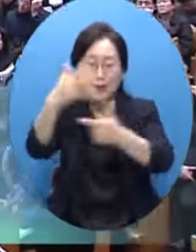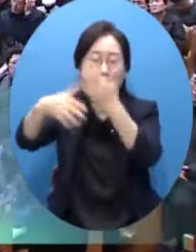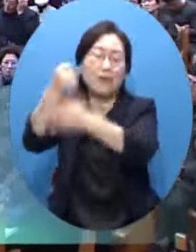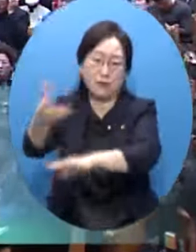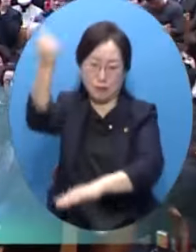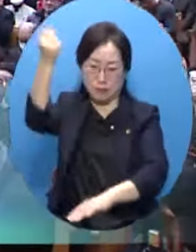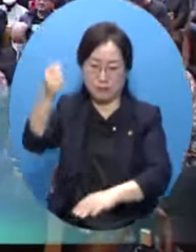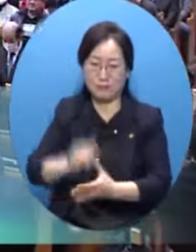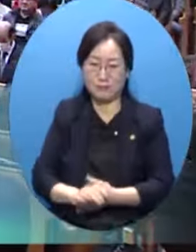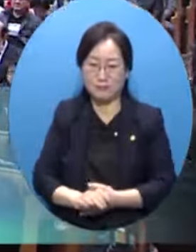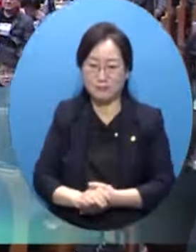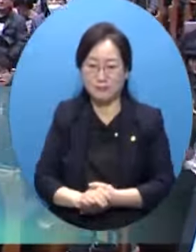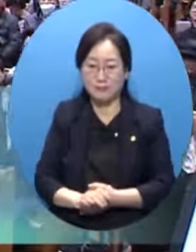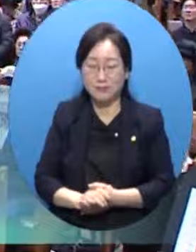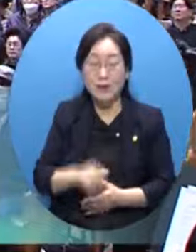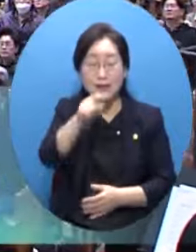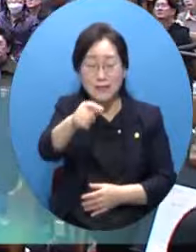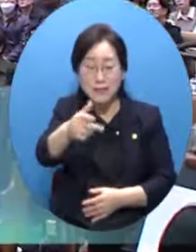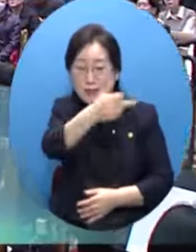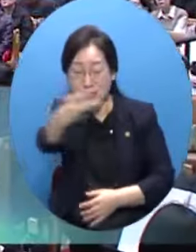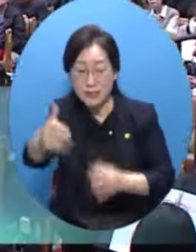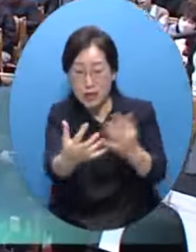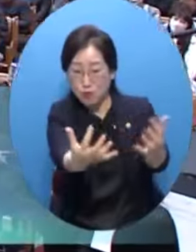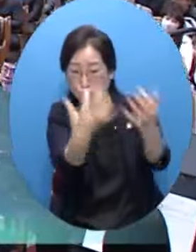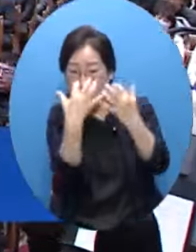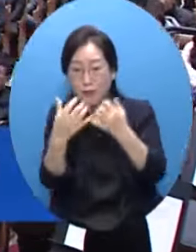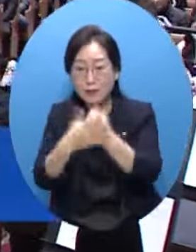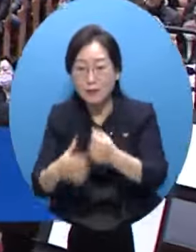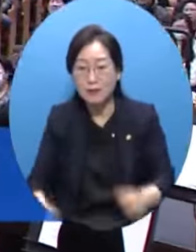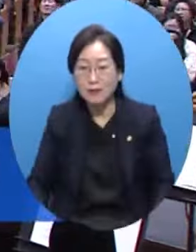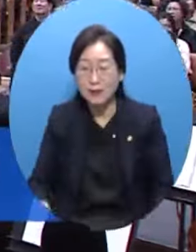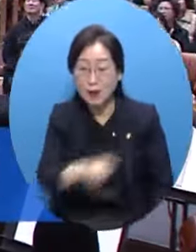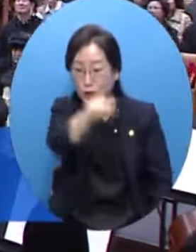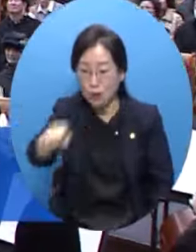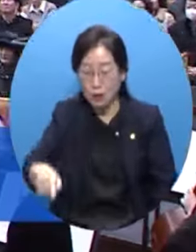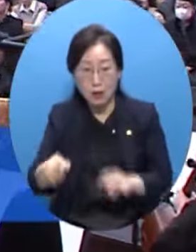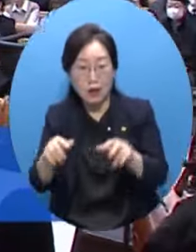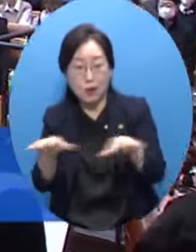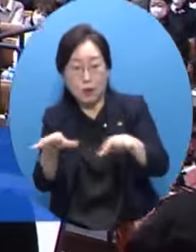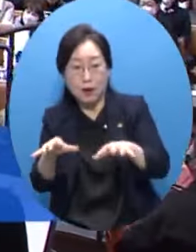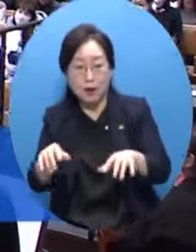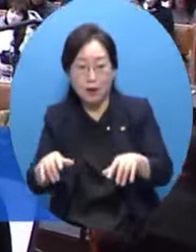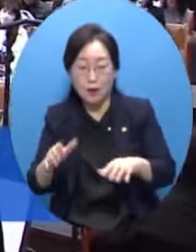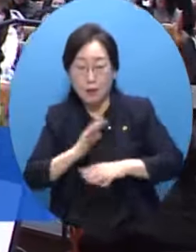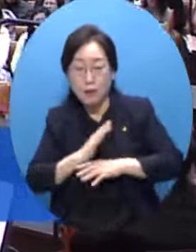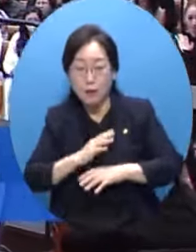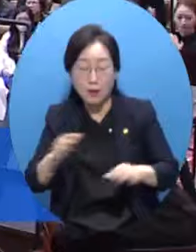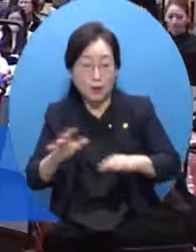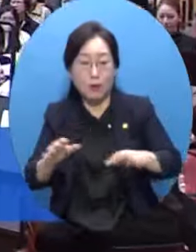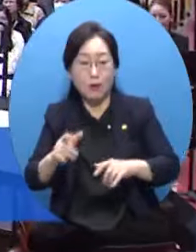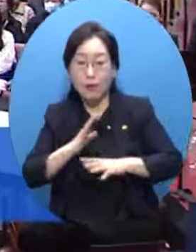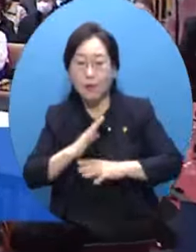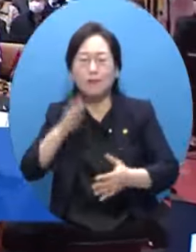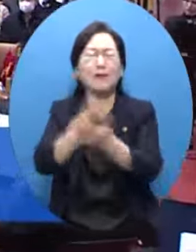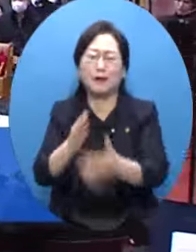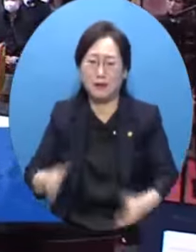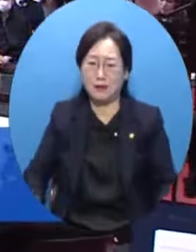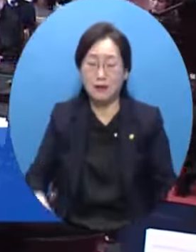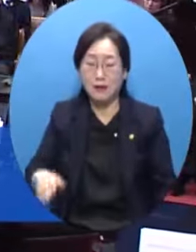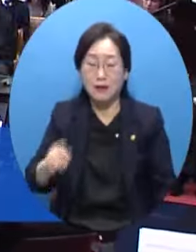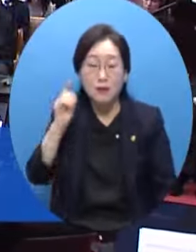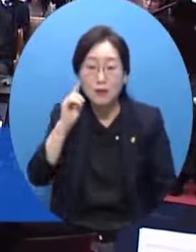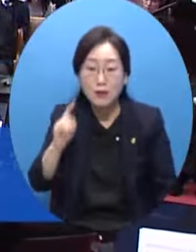속한 것이니라. 이 큰 무리로 인하여 두려워하거나 놀라지 말라. 두려워하거나 놀라지 말라.